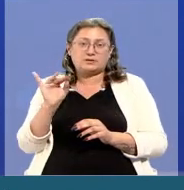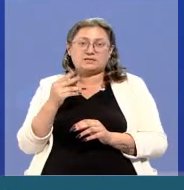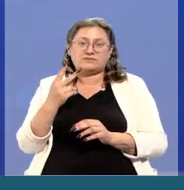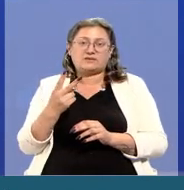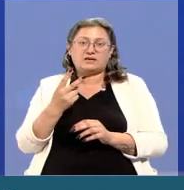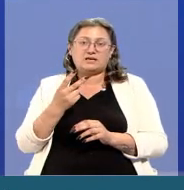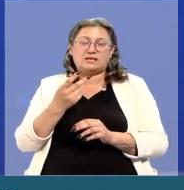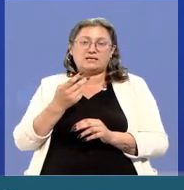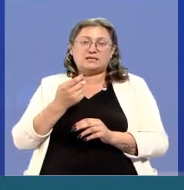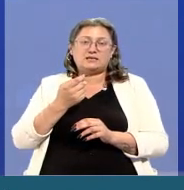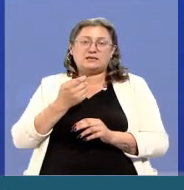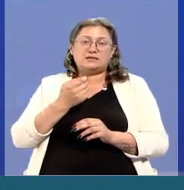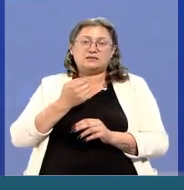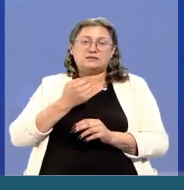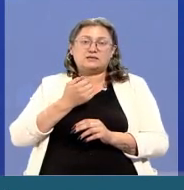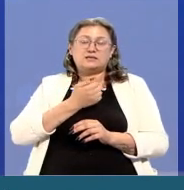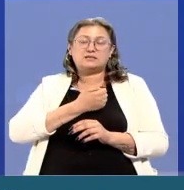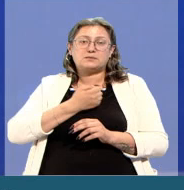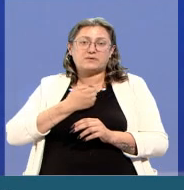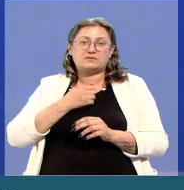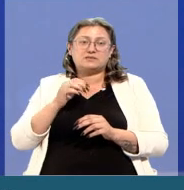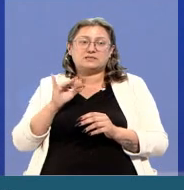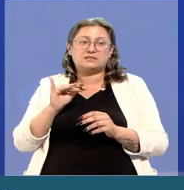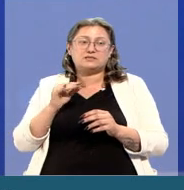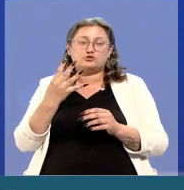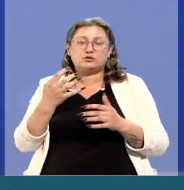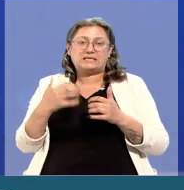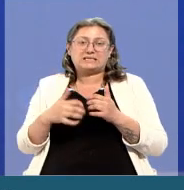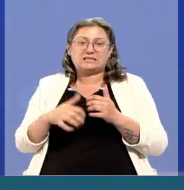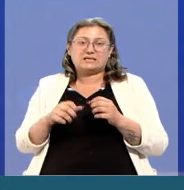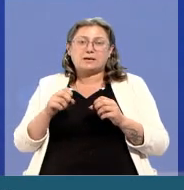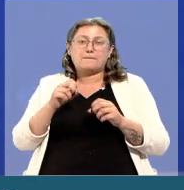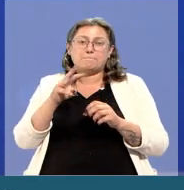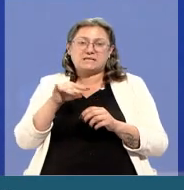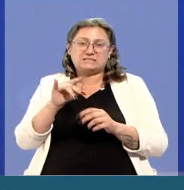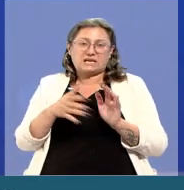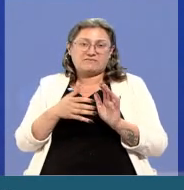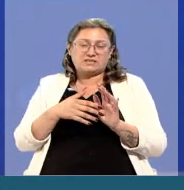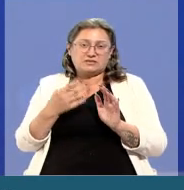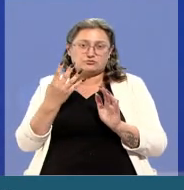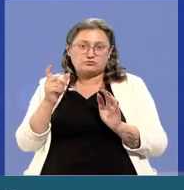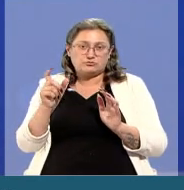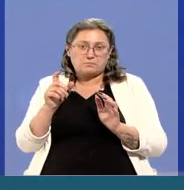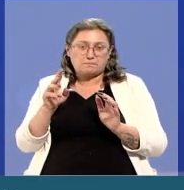жұмыста орындалып жатыр. Қазіргі күні 7 жұмыс орнына жұмыстанып